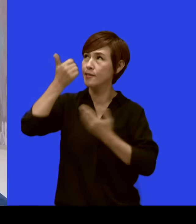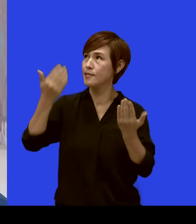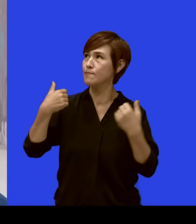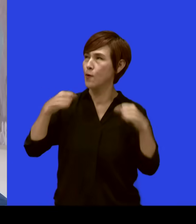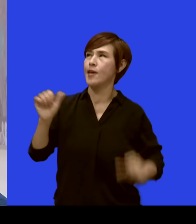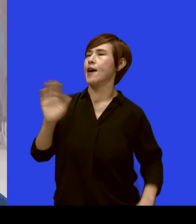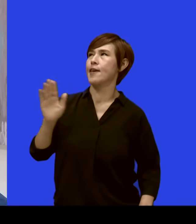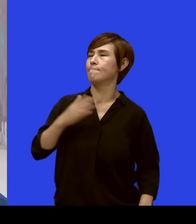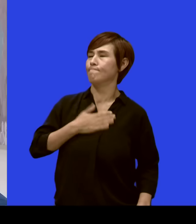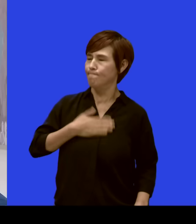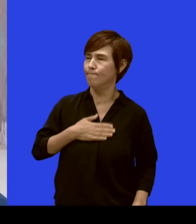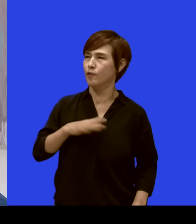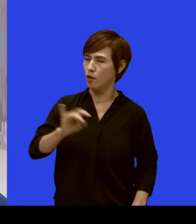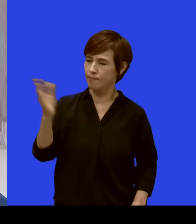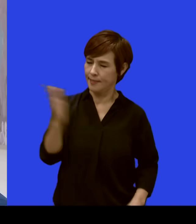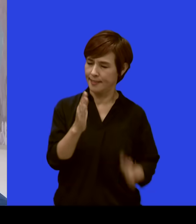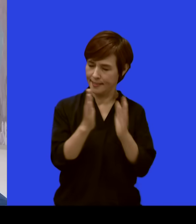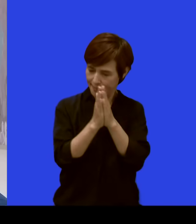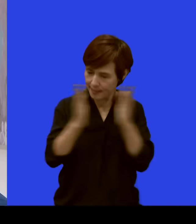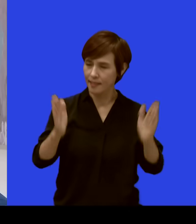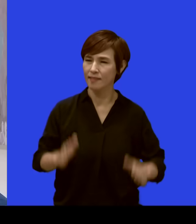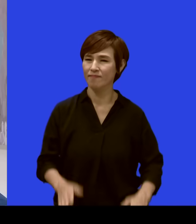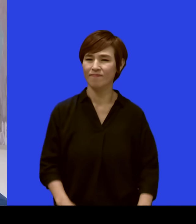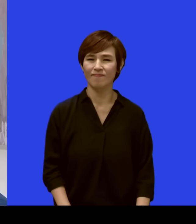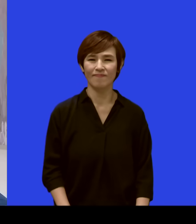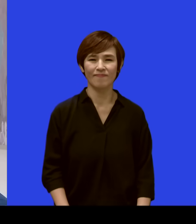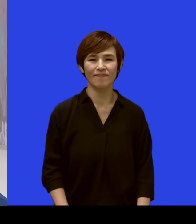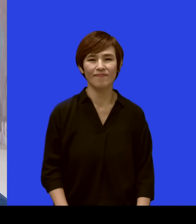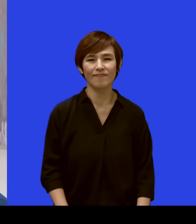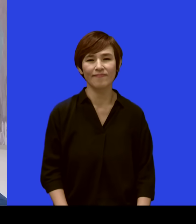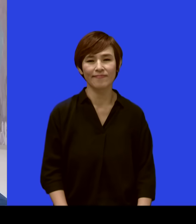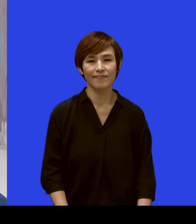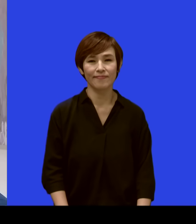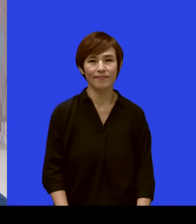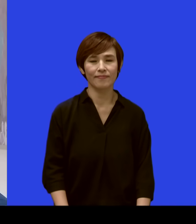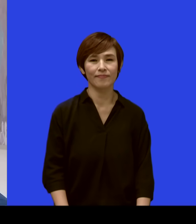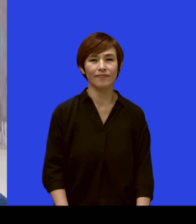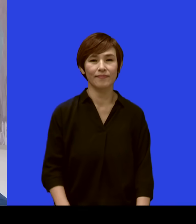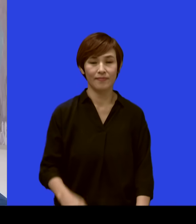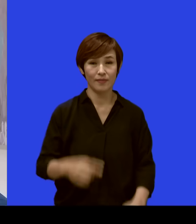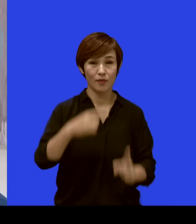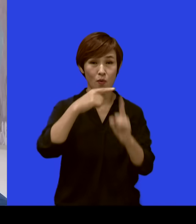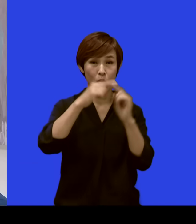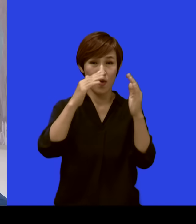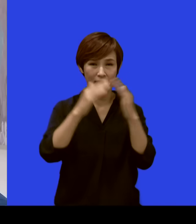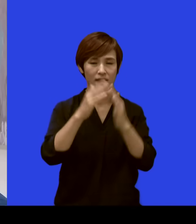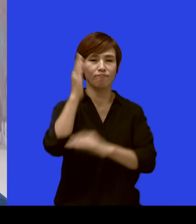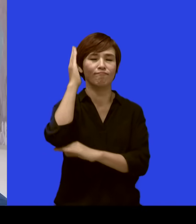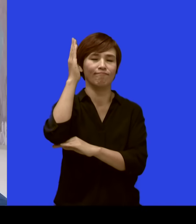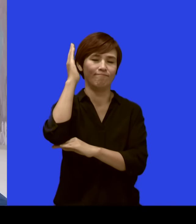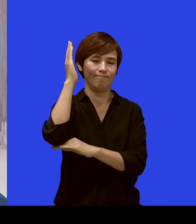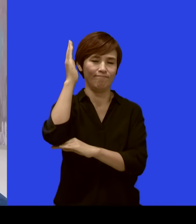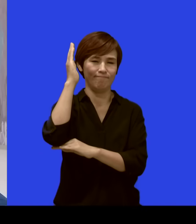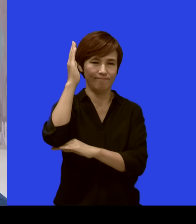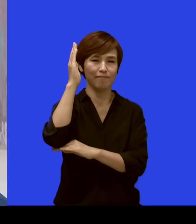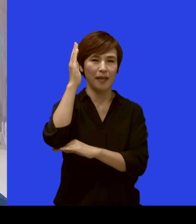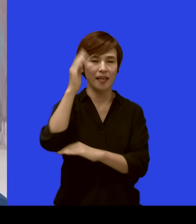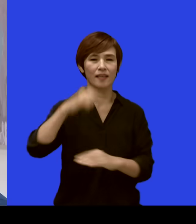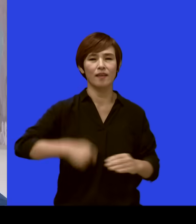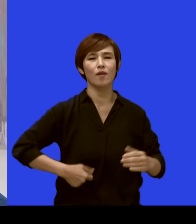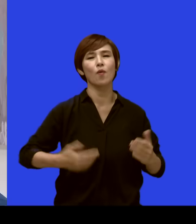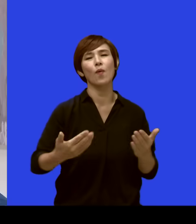처음부터 다시 시작하겠습니다. 그리고 나서 제가 그 교회 돌아가서 이 말씀을 나누고 회개하고